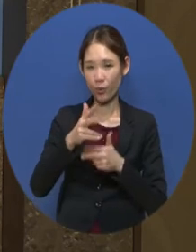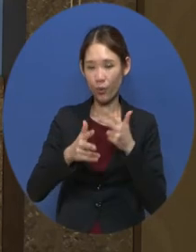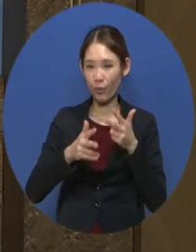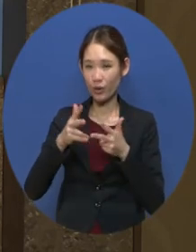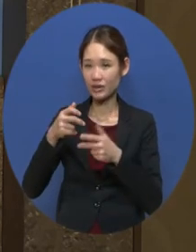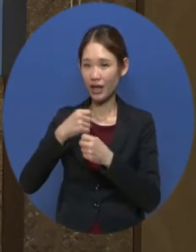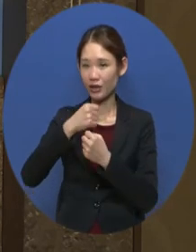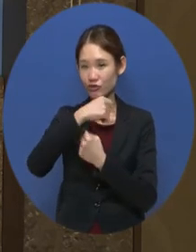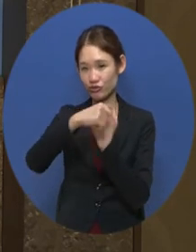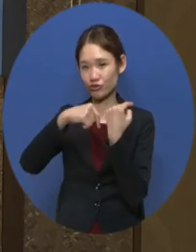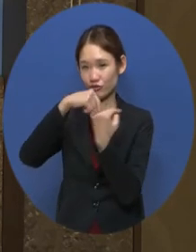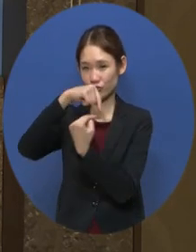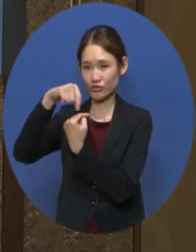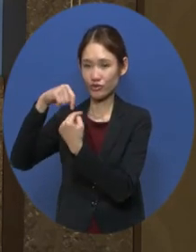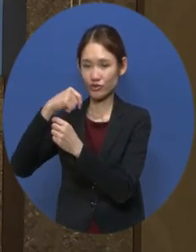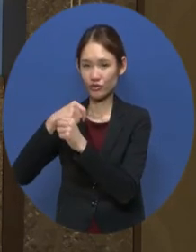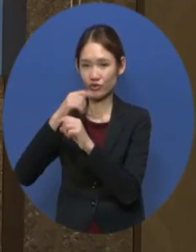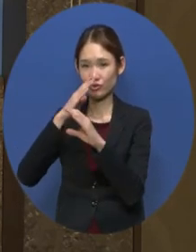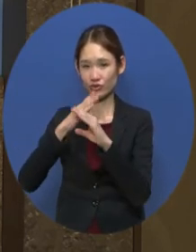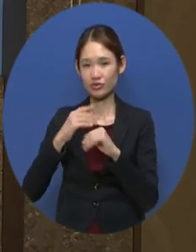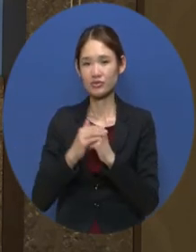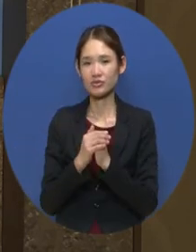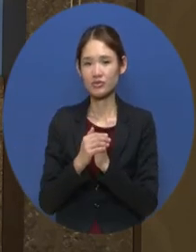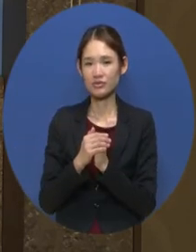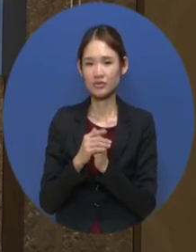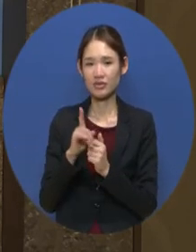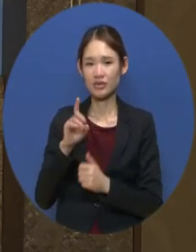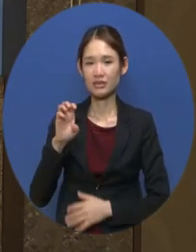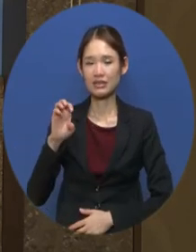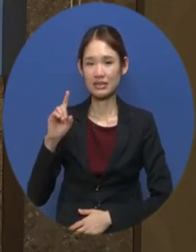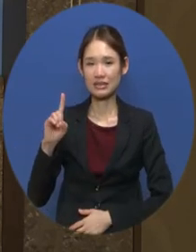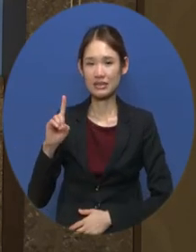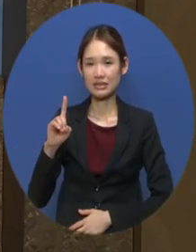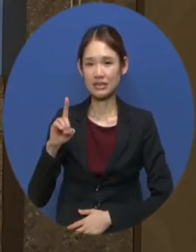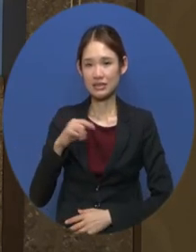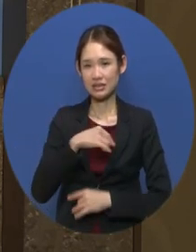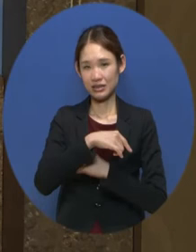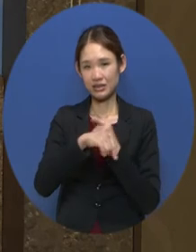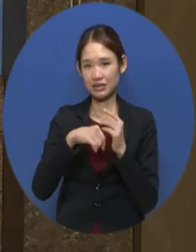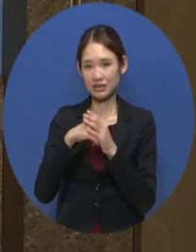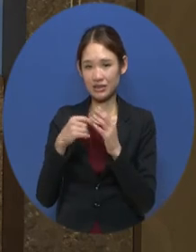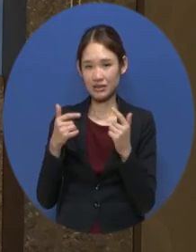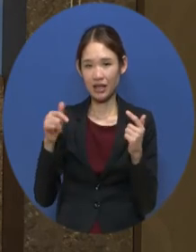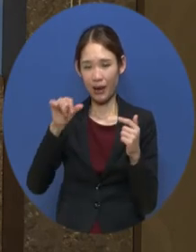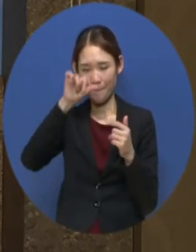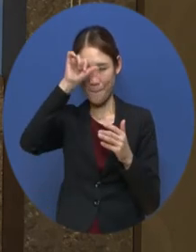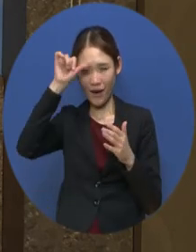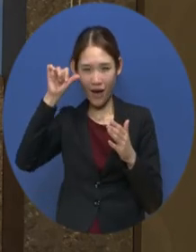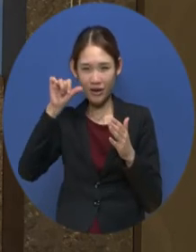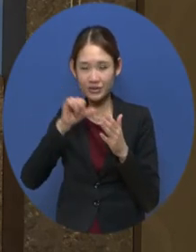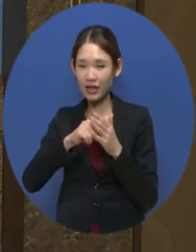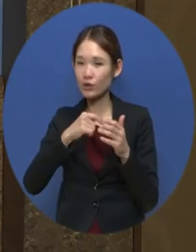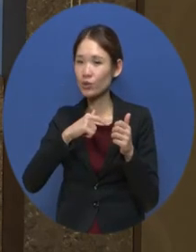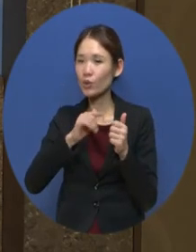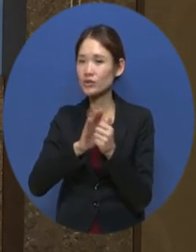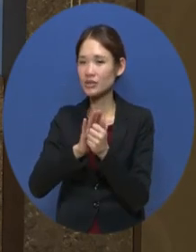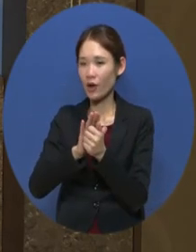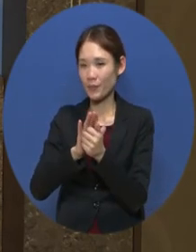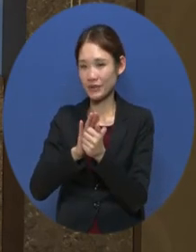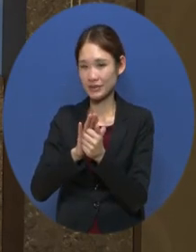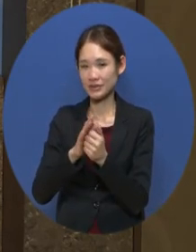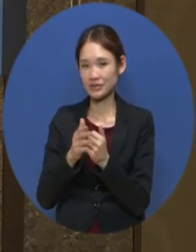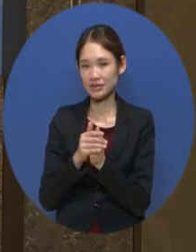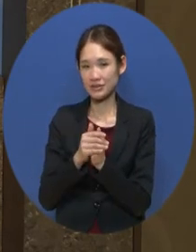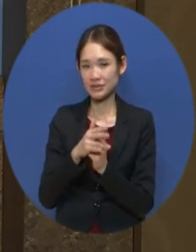그래서 LED 작업장도 있고요. 그리고 시각장애인들에게 다양한 어떤 평생교육 서비스, 영어,